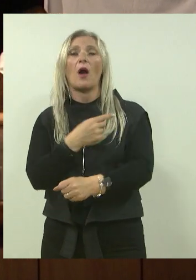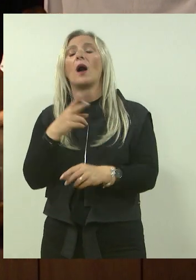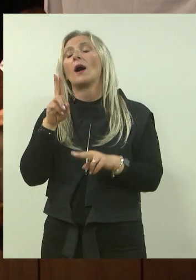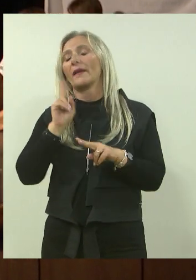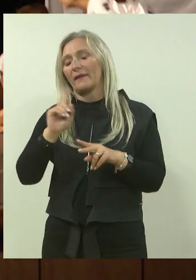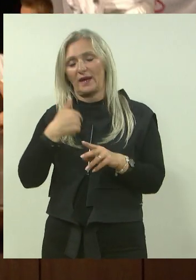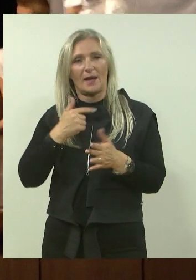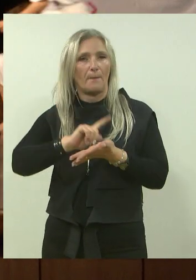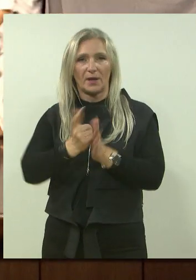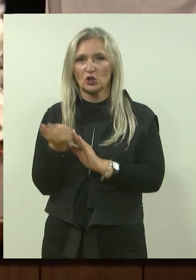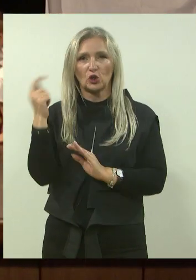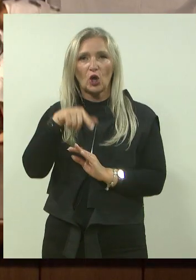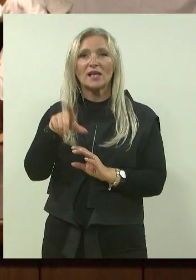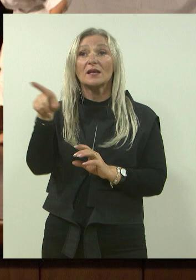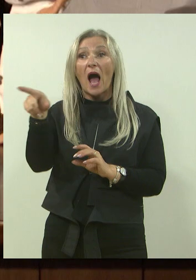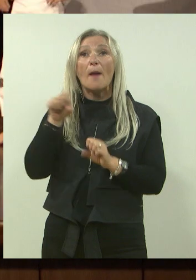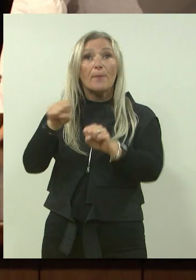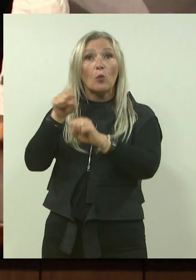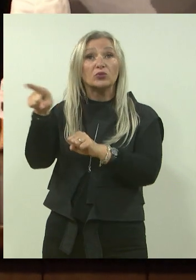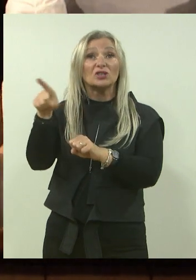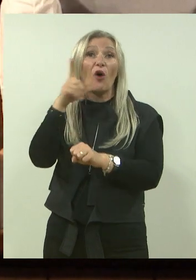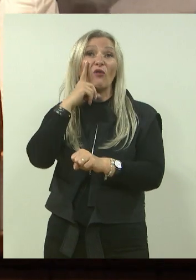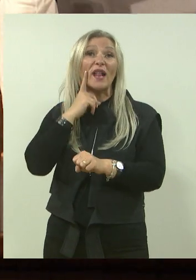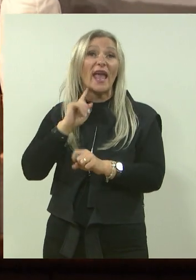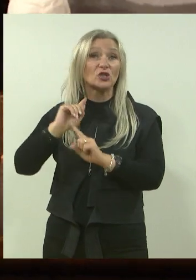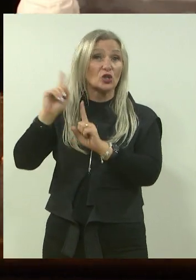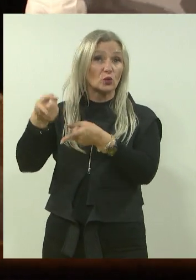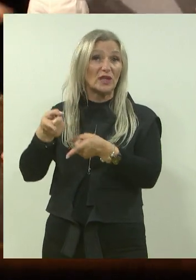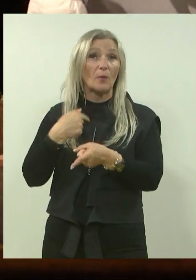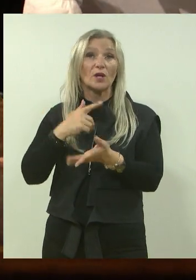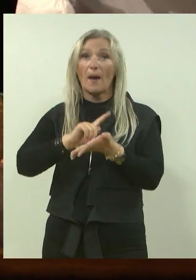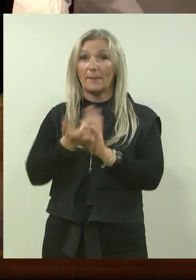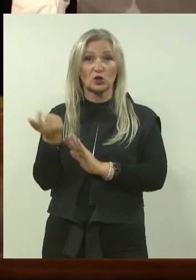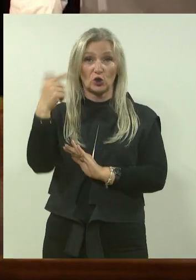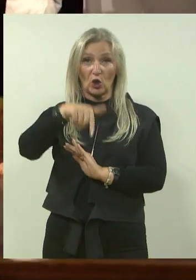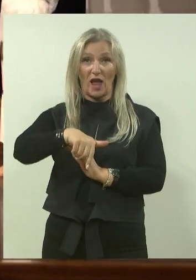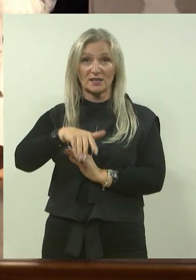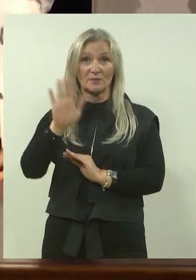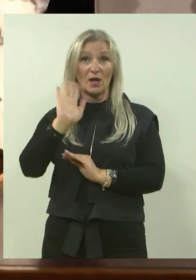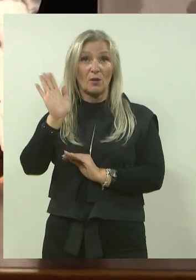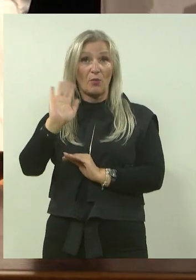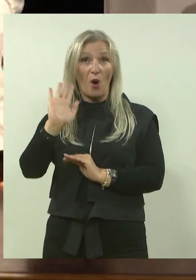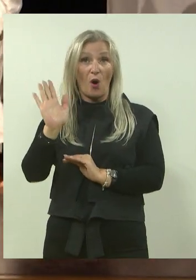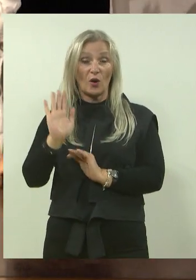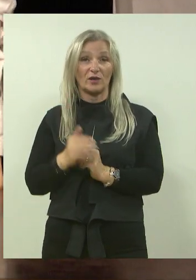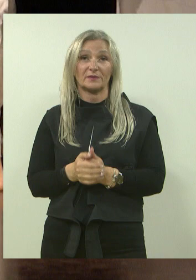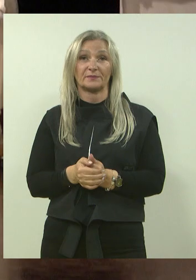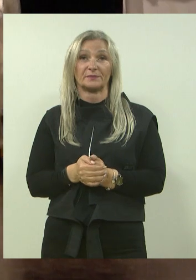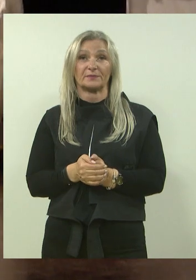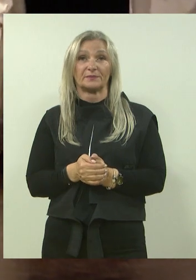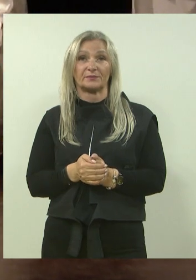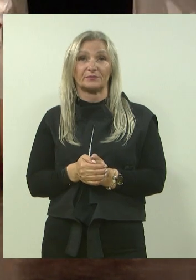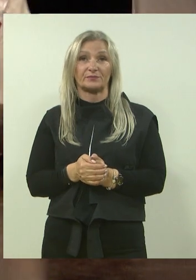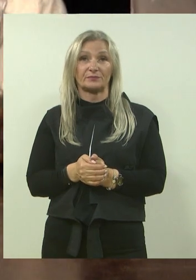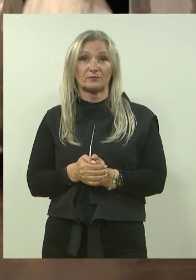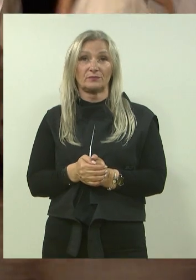na sebe, dobro? Da. Ajde, mali moj, ajde. Bog, djetica. Bog. Bog. Bog.